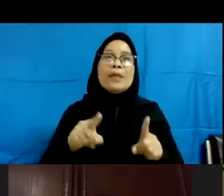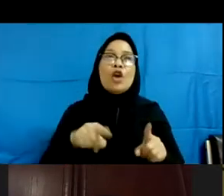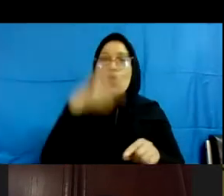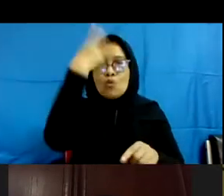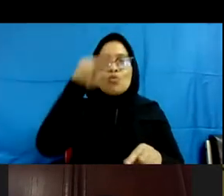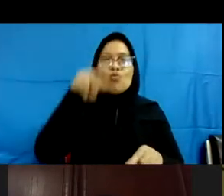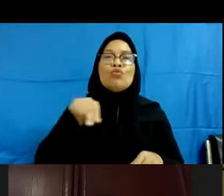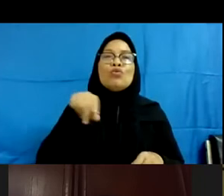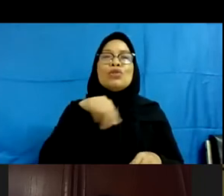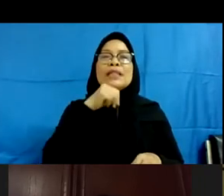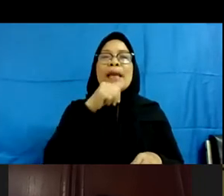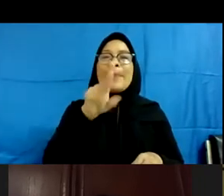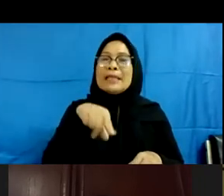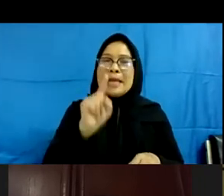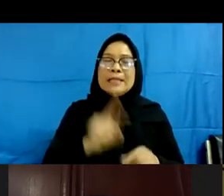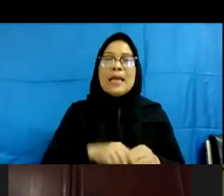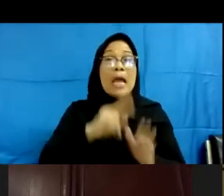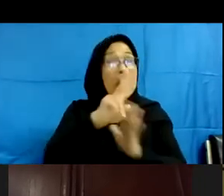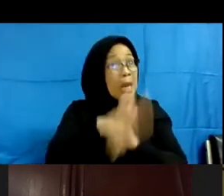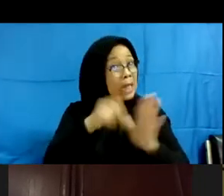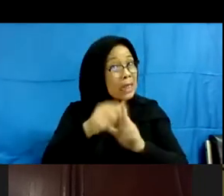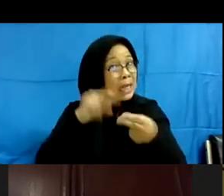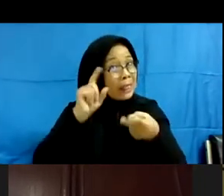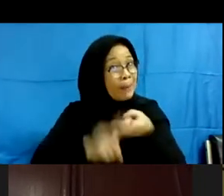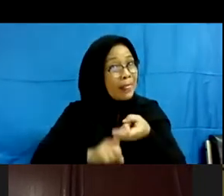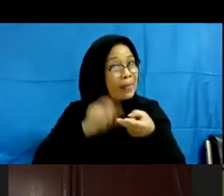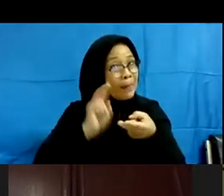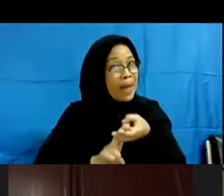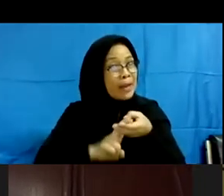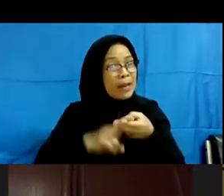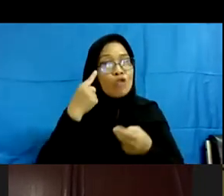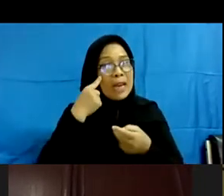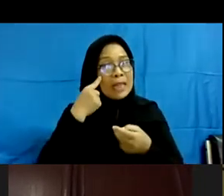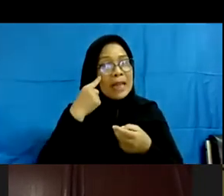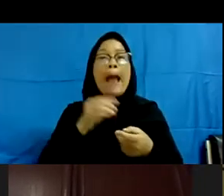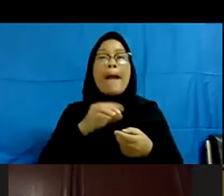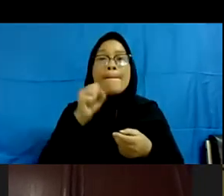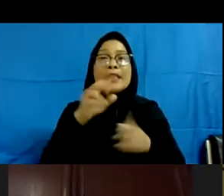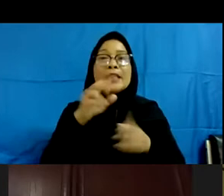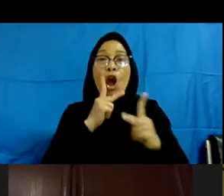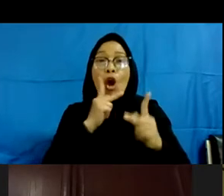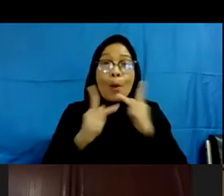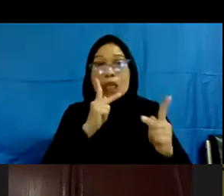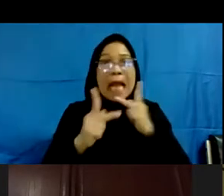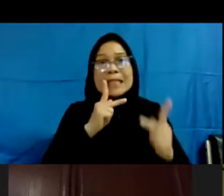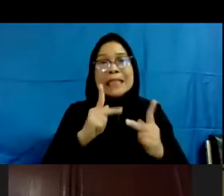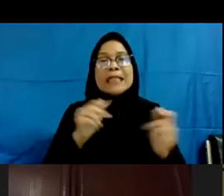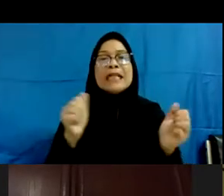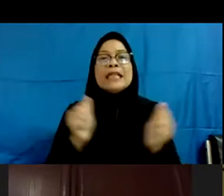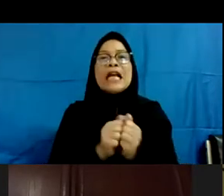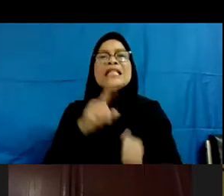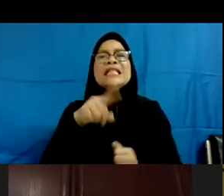membutuhkan itu gitu. Dan nanti anaknya juga teman-teman tunanetra tuh bisa komunikasi dengan siapapun jadinya gitu kan.